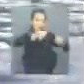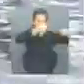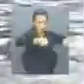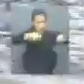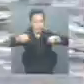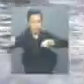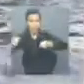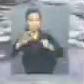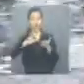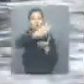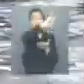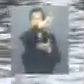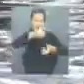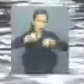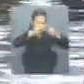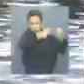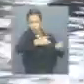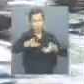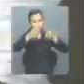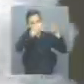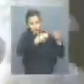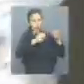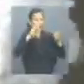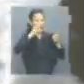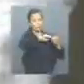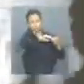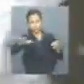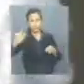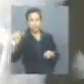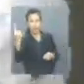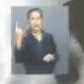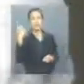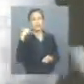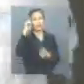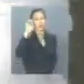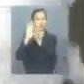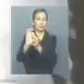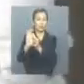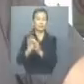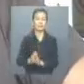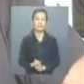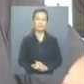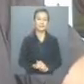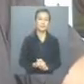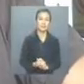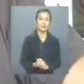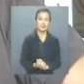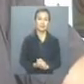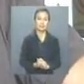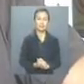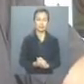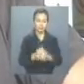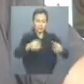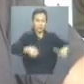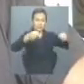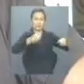ลกระทบและทำให้ปริมาณน้ำจำนวนมากเข้ามาเติมในพื้นที่ได้ค่ะ เรื่องบิ๊กแบ็ค